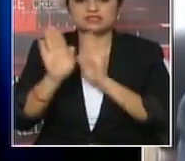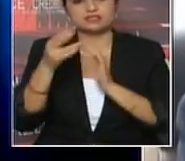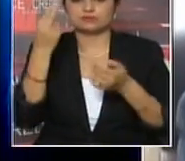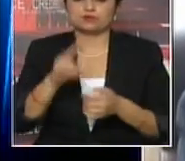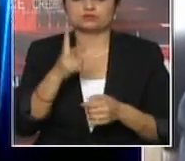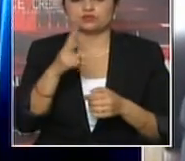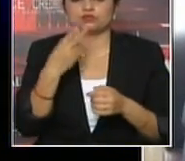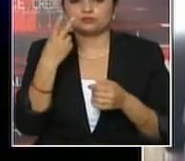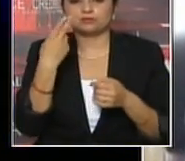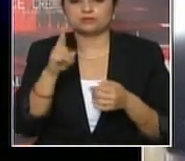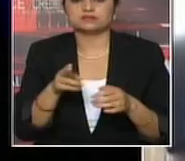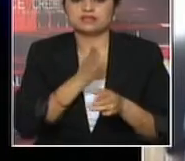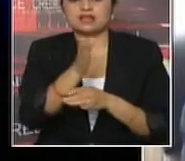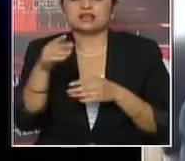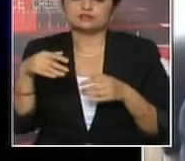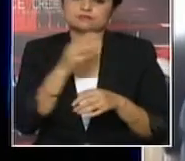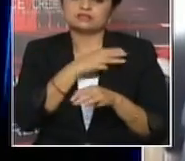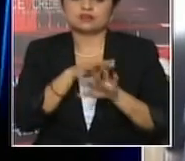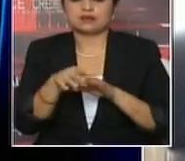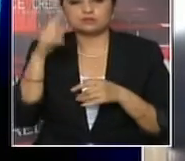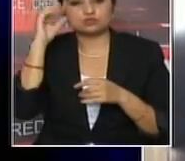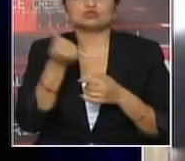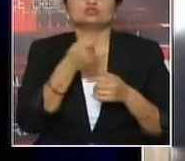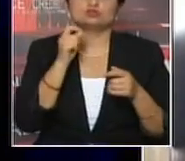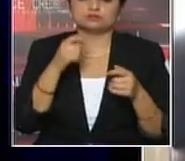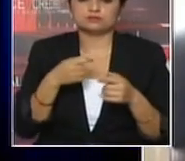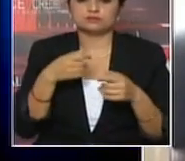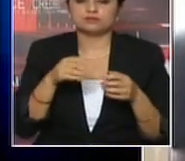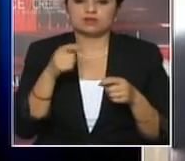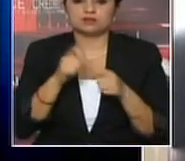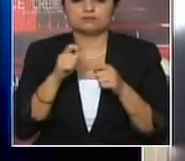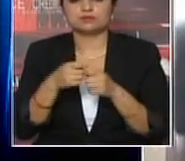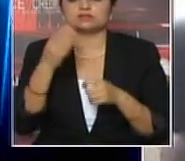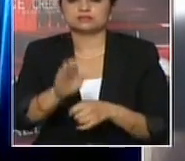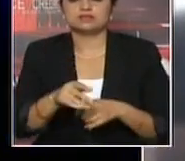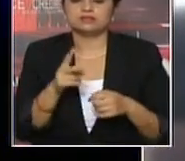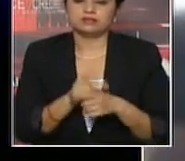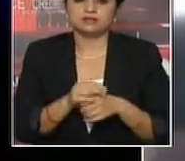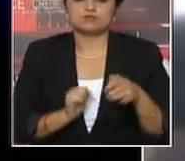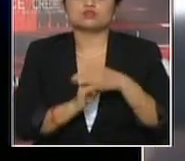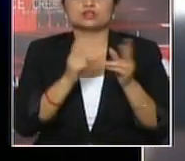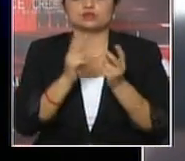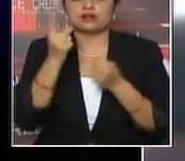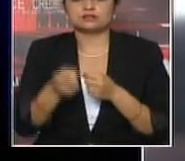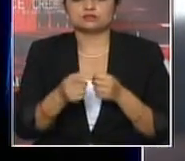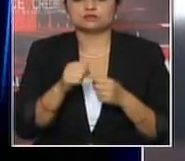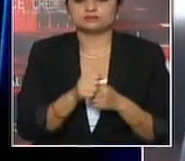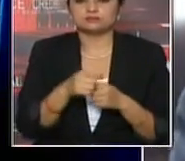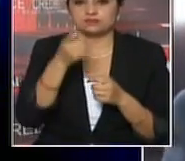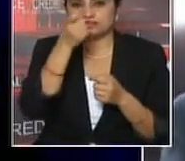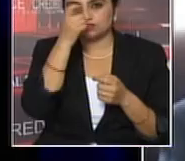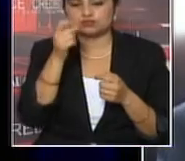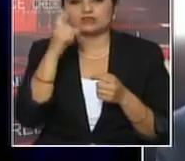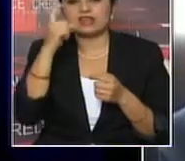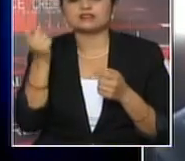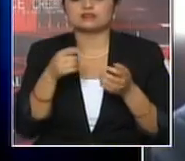त्यो भएपछि यात्रुहरूलाई सहज हुने अवस्था सिर्जना भयो, मूल कुरा त्यो हो। अनि र नारायणगढ मुगलिङ खण्डको